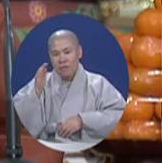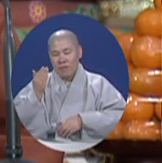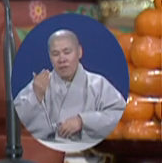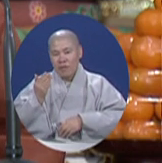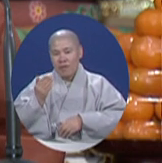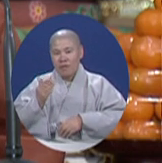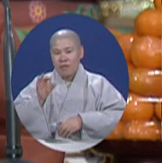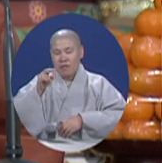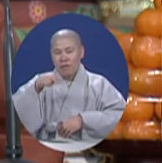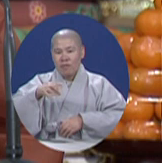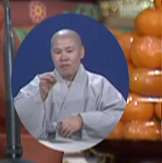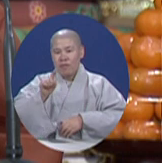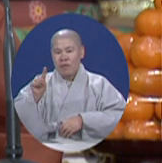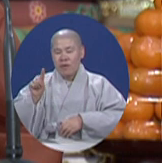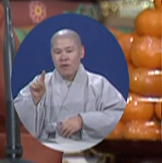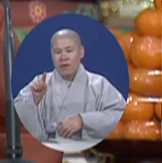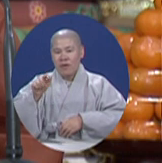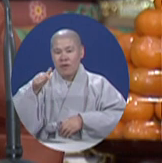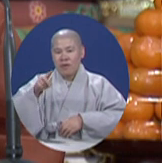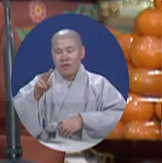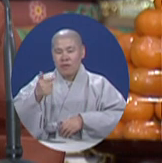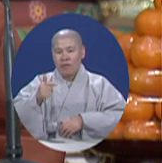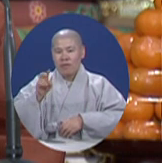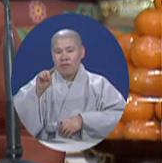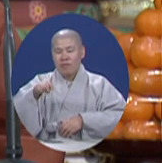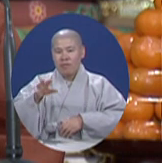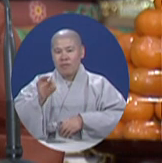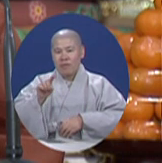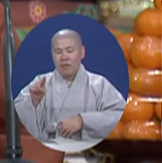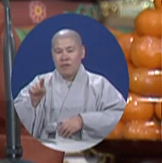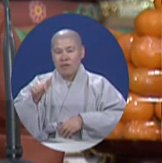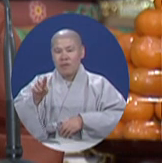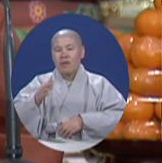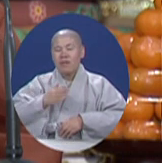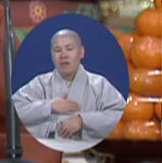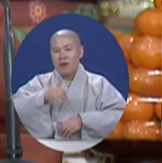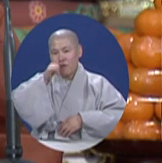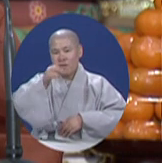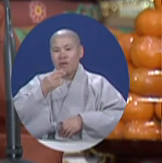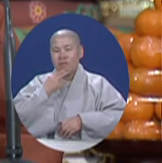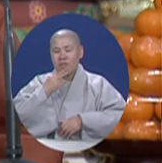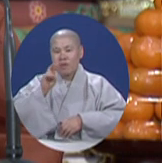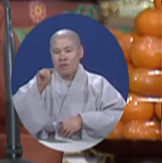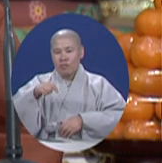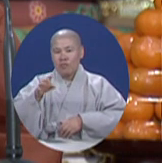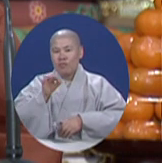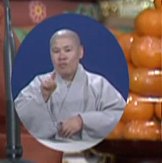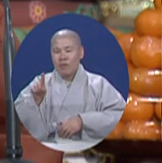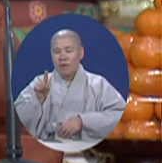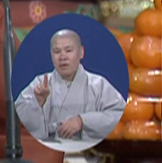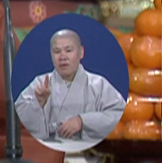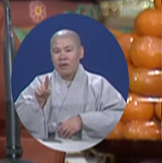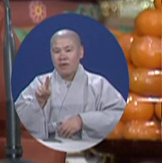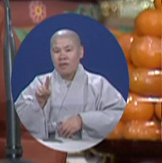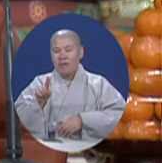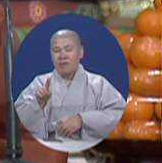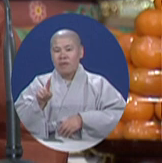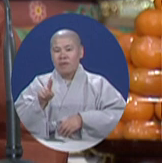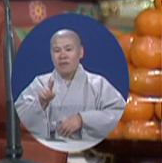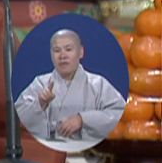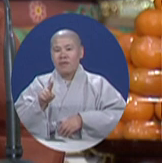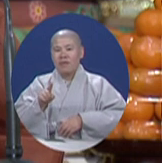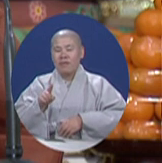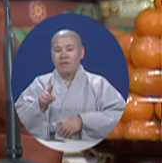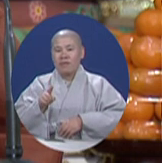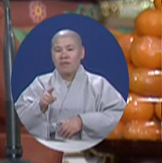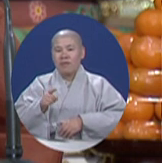뭐 유아견, 무아견, 나라는 게 있다, 나라는 게 없다. 무아다. 무아라고 자꾸